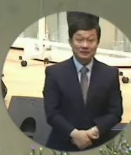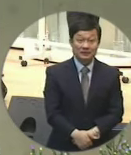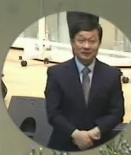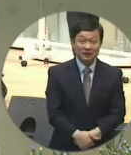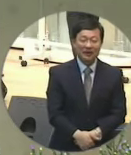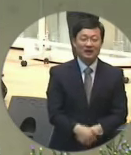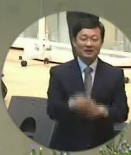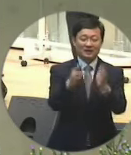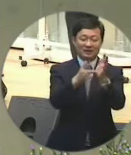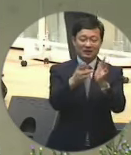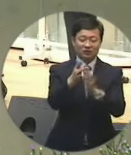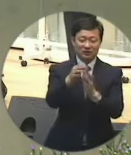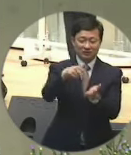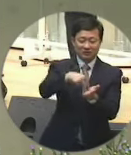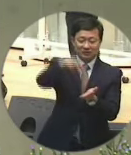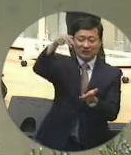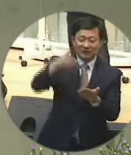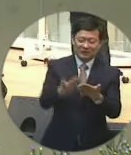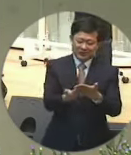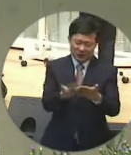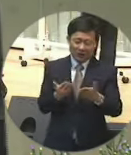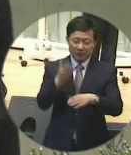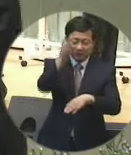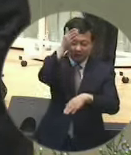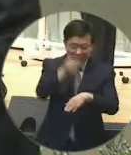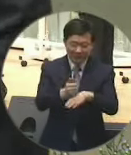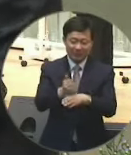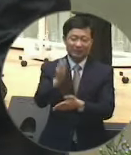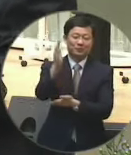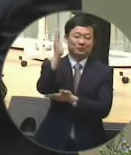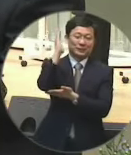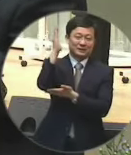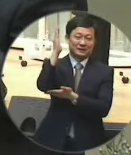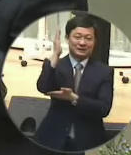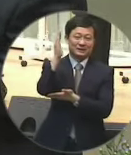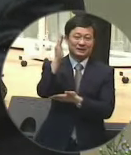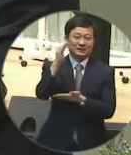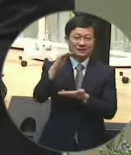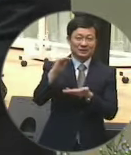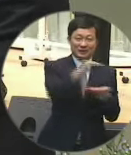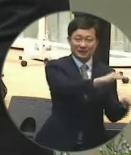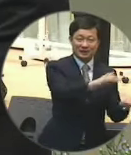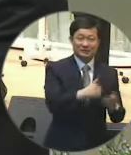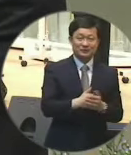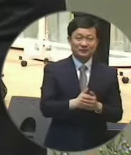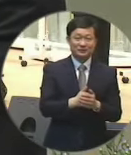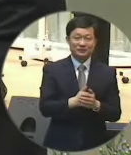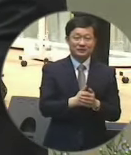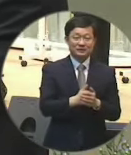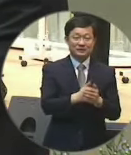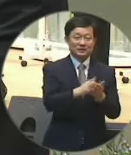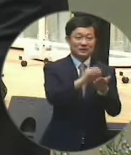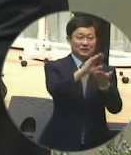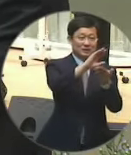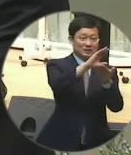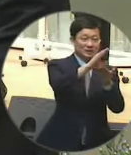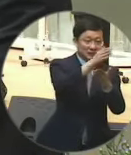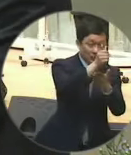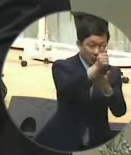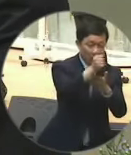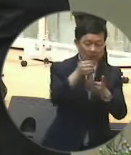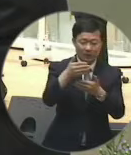전해야 돼요. We have to share the very last message that Jesus gave. 그리스도께서 하나님의 나라를 40일